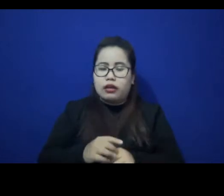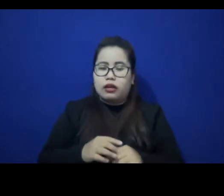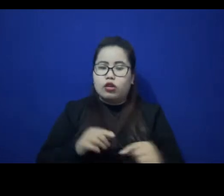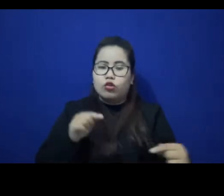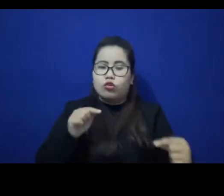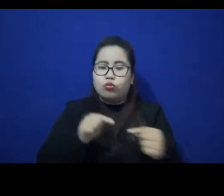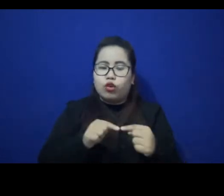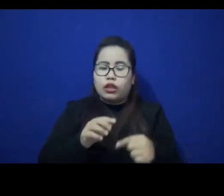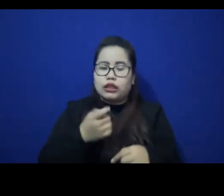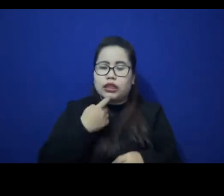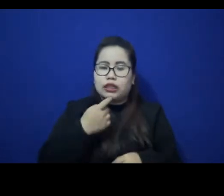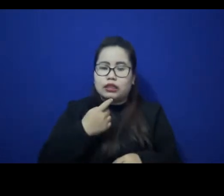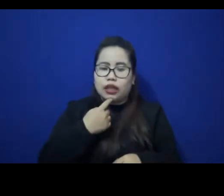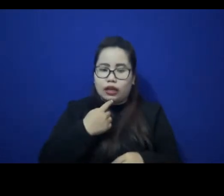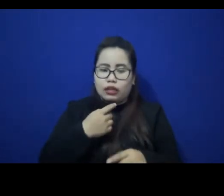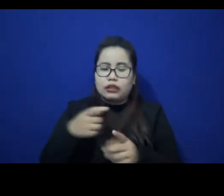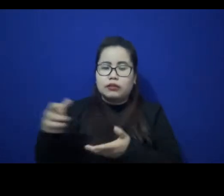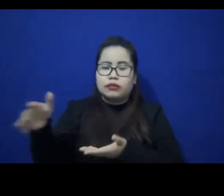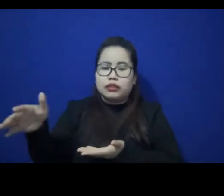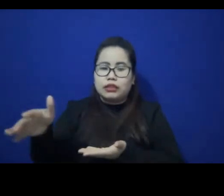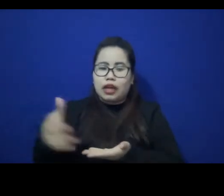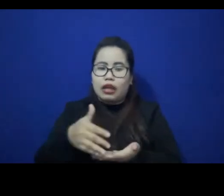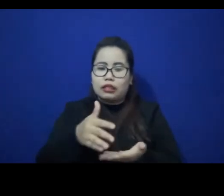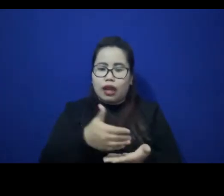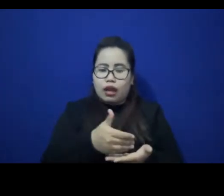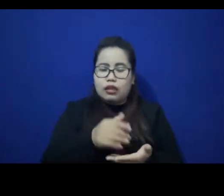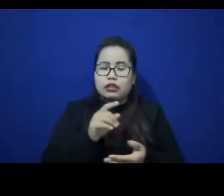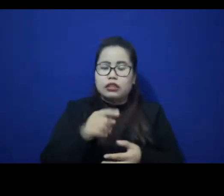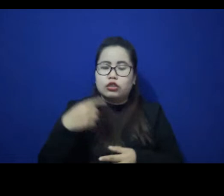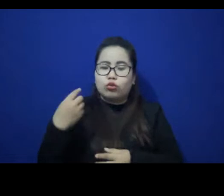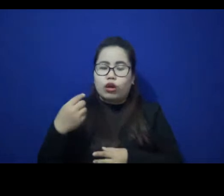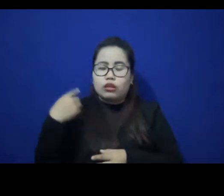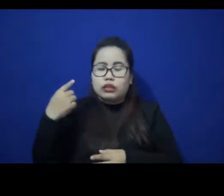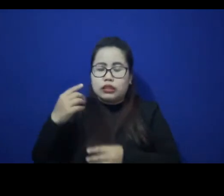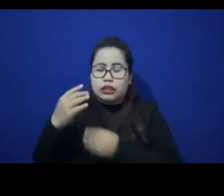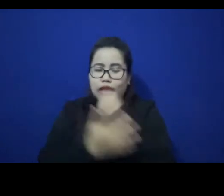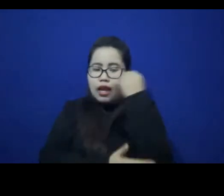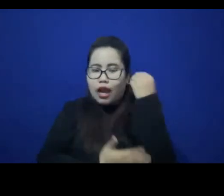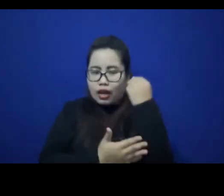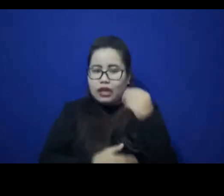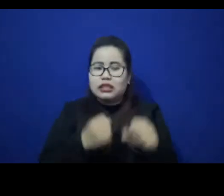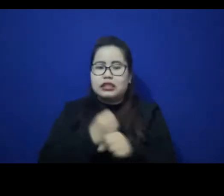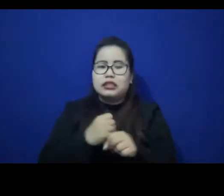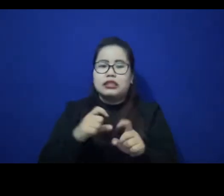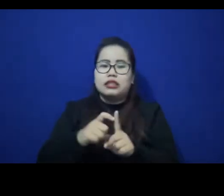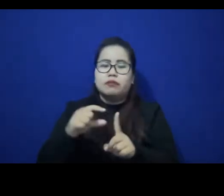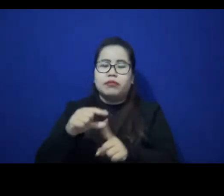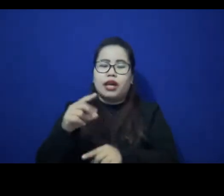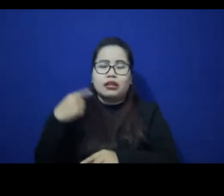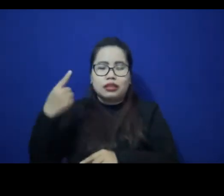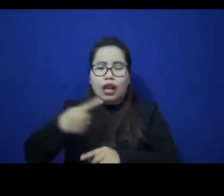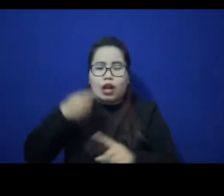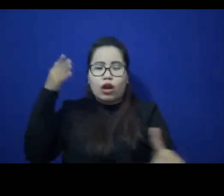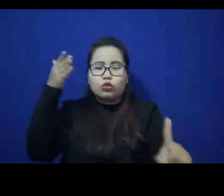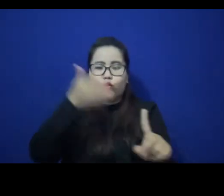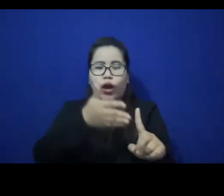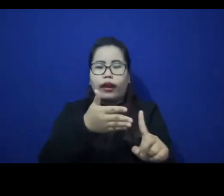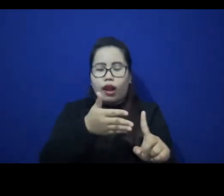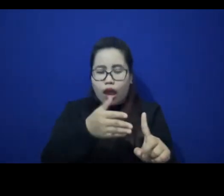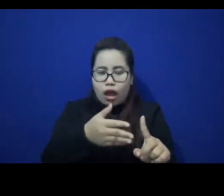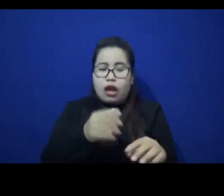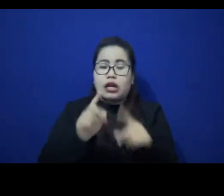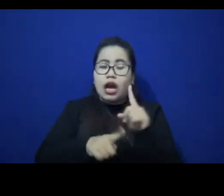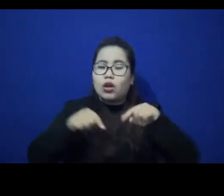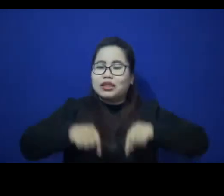terkait dengan Umbrella data protection Laws satu negara Jadi PR seringkali menjadi acuan nah saat ini